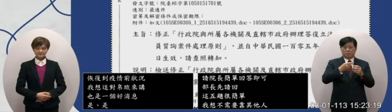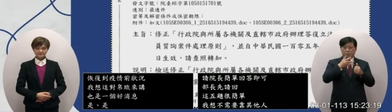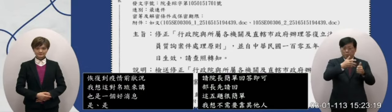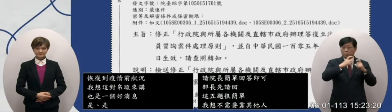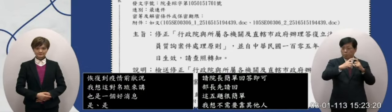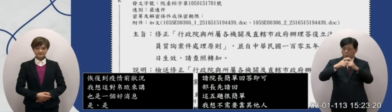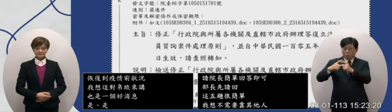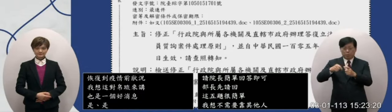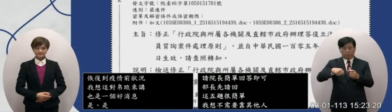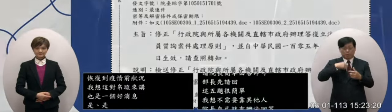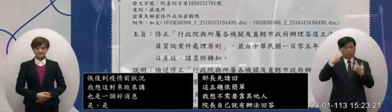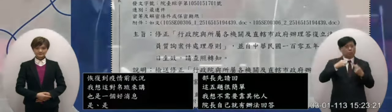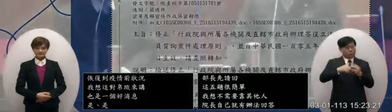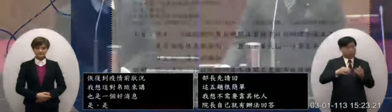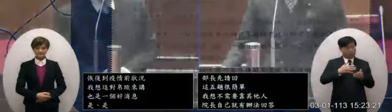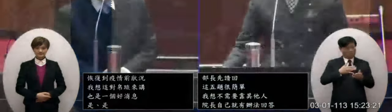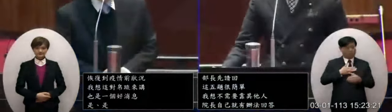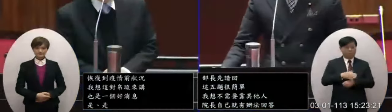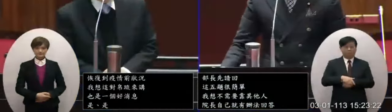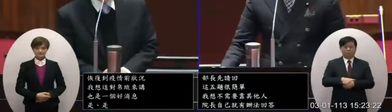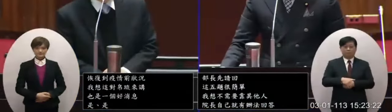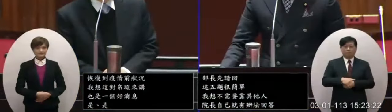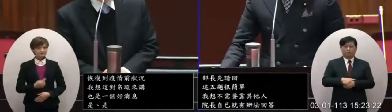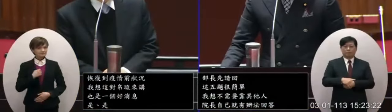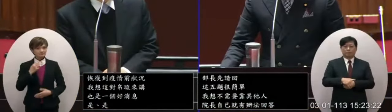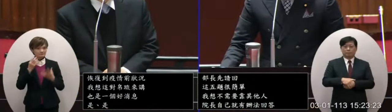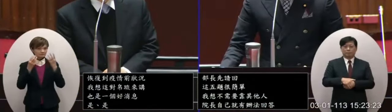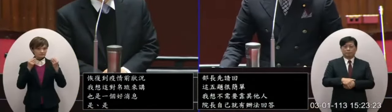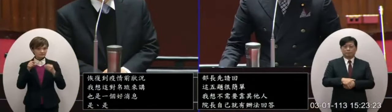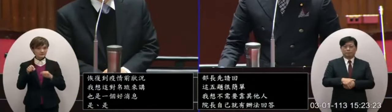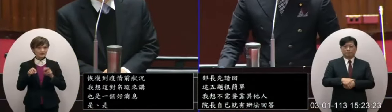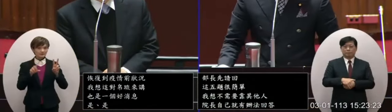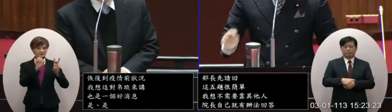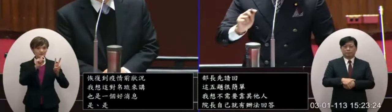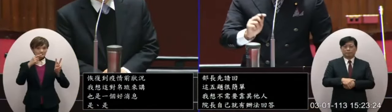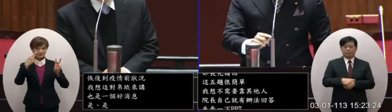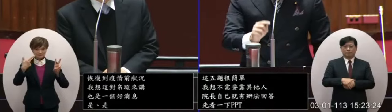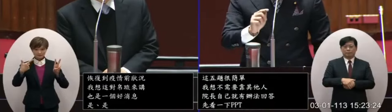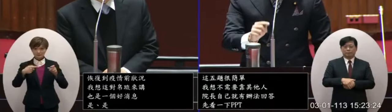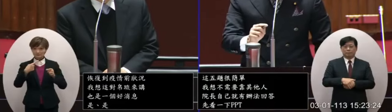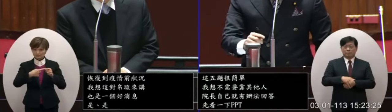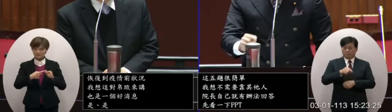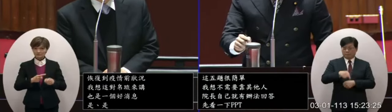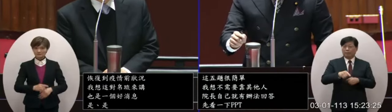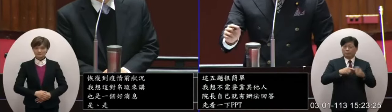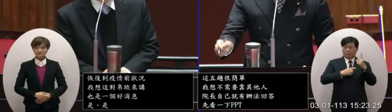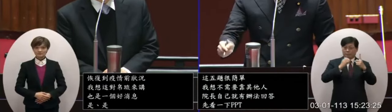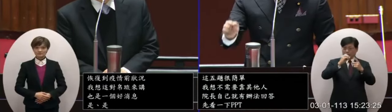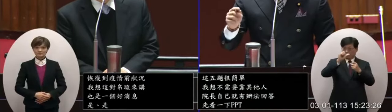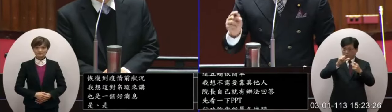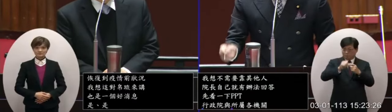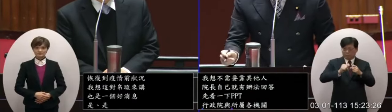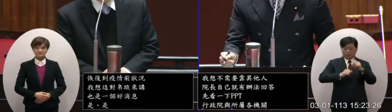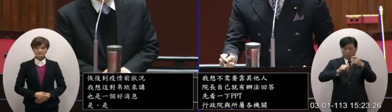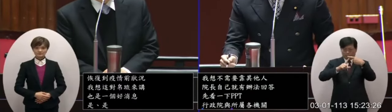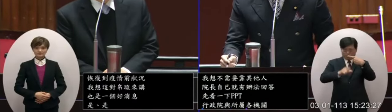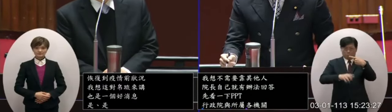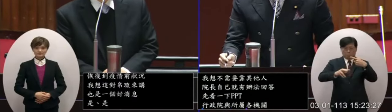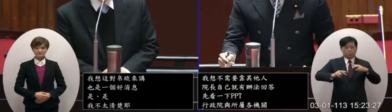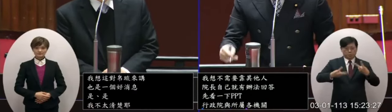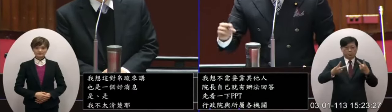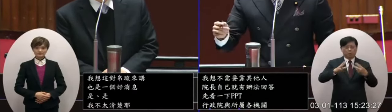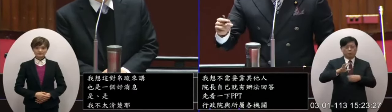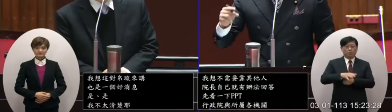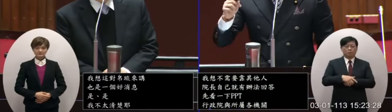院长您知不知道这个原则呢？ 我不太清楚，这2016年的。 这个105年1月有修正啊，